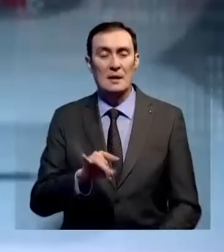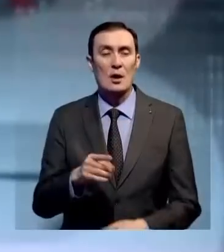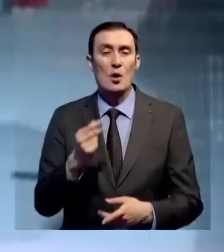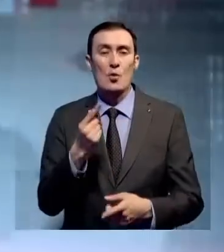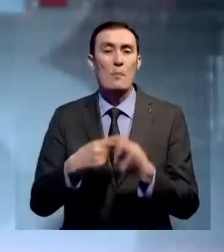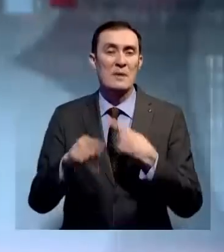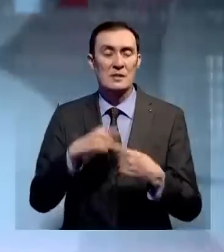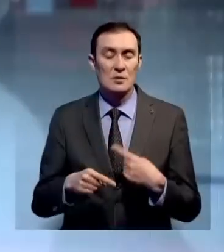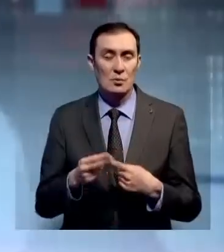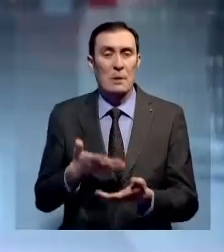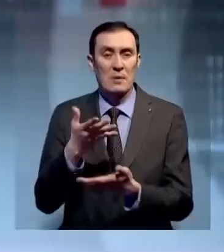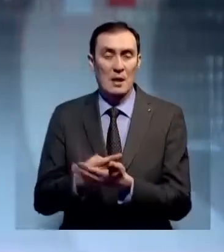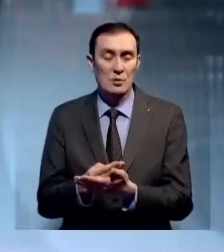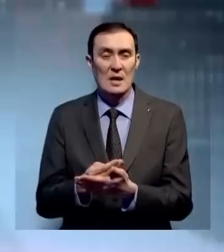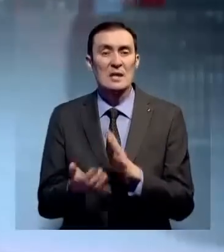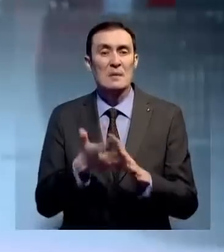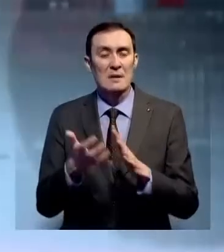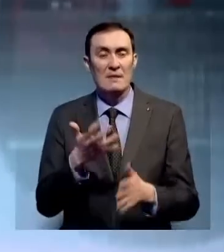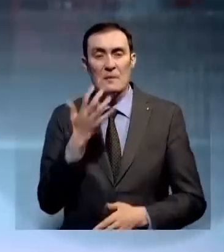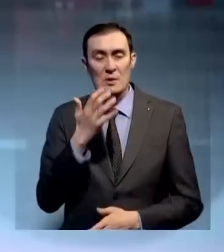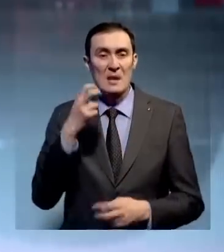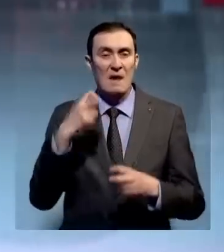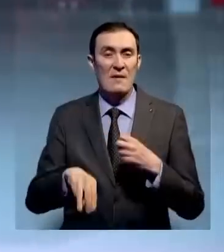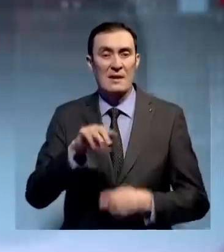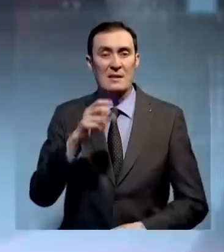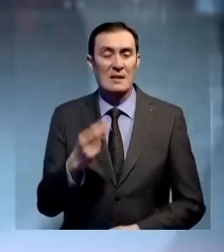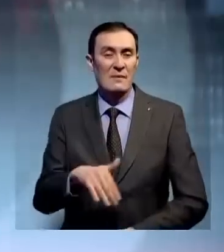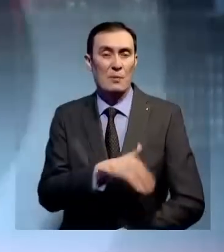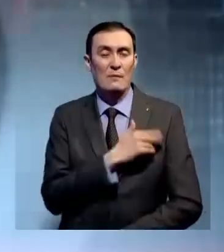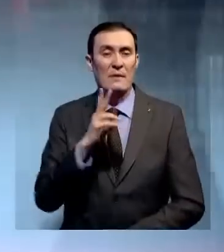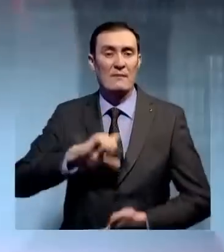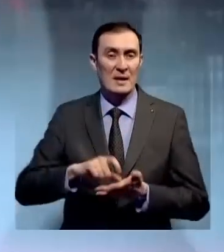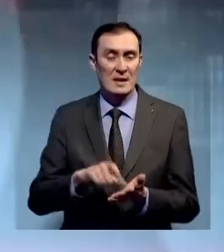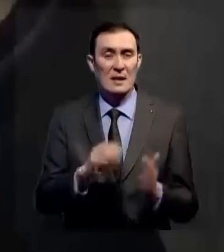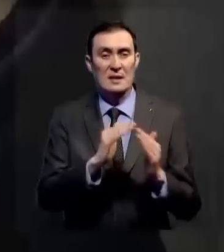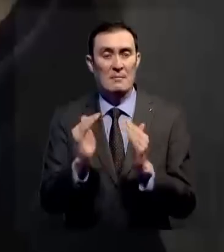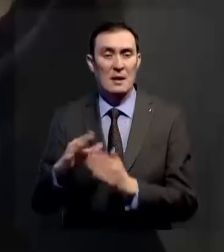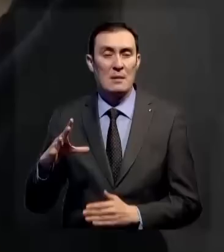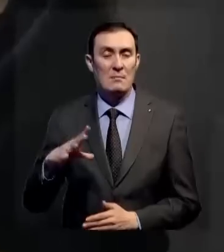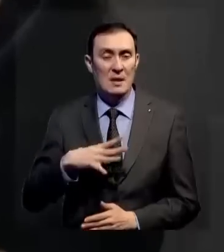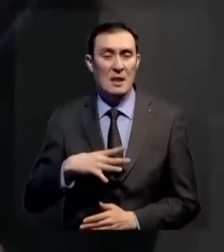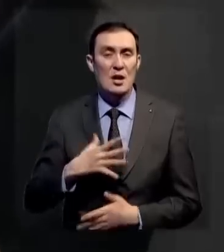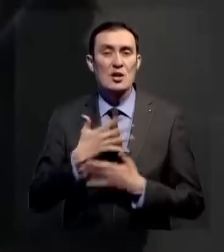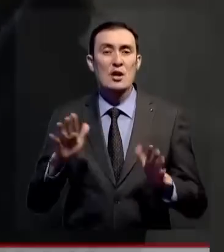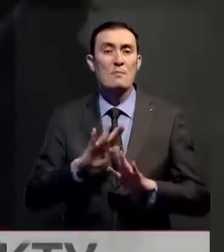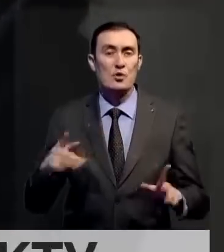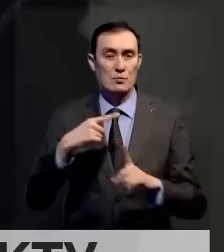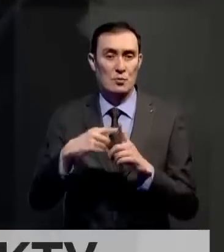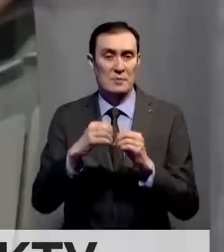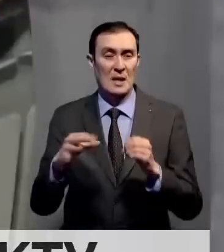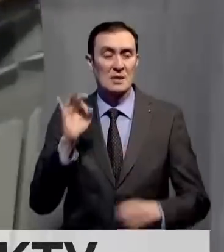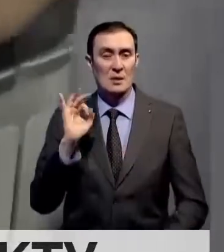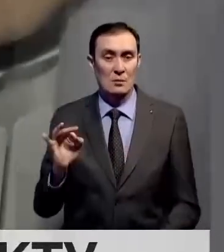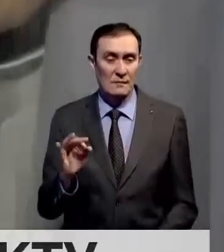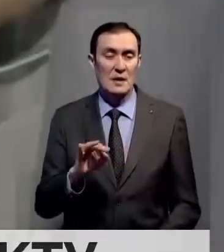за недопоставленное тепло. Из-за аварии на ТЭЦ температура в квартирах, домах горожан не поднимается выше плюс